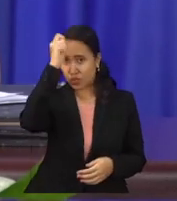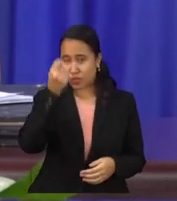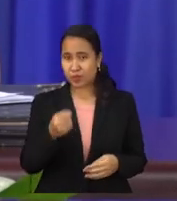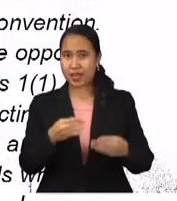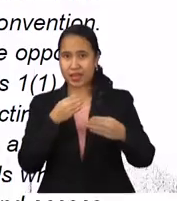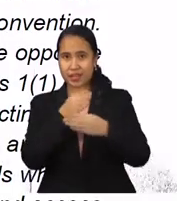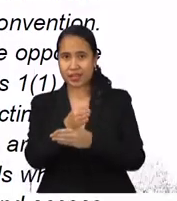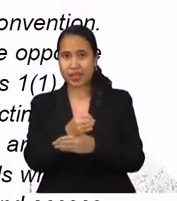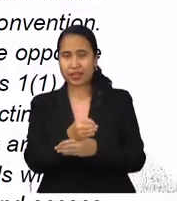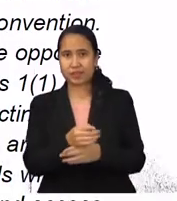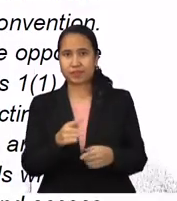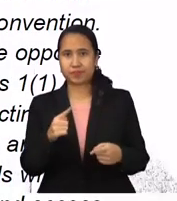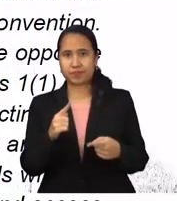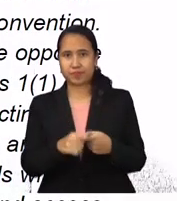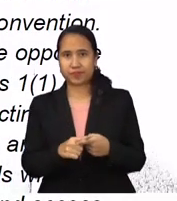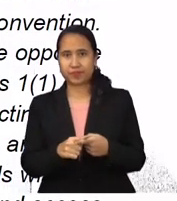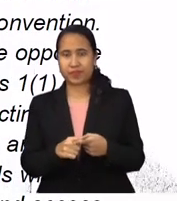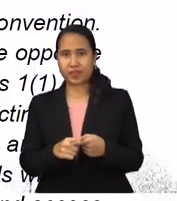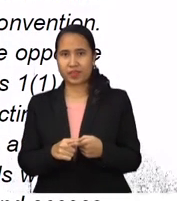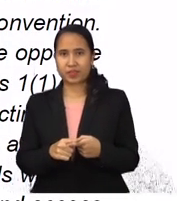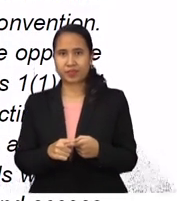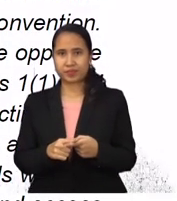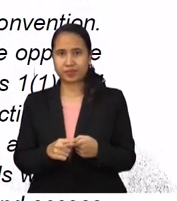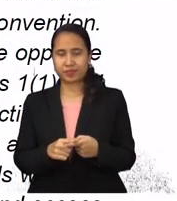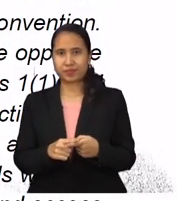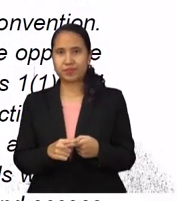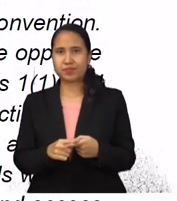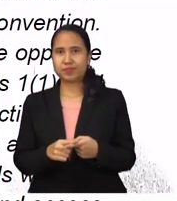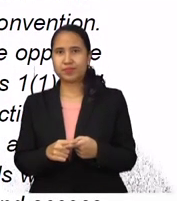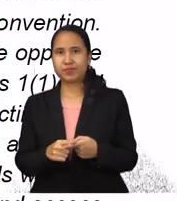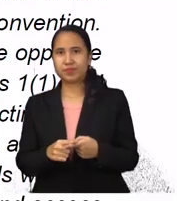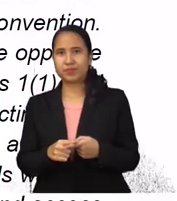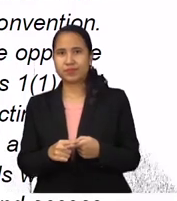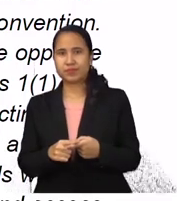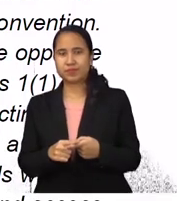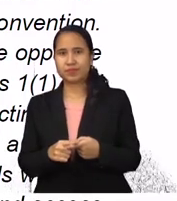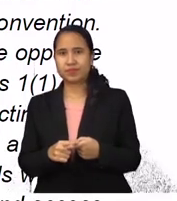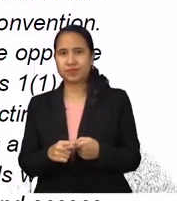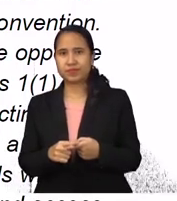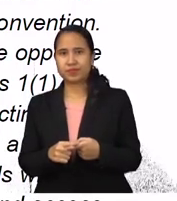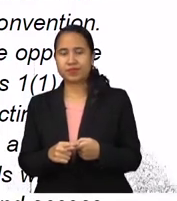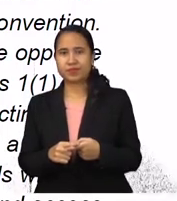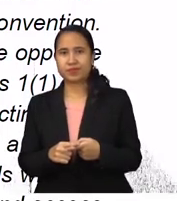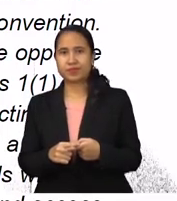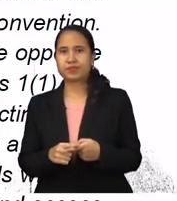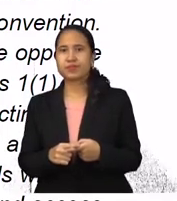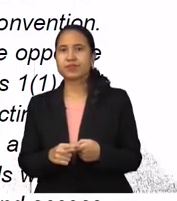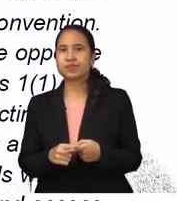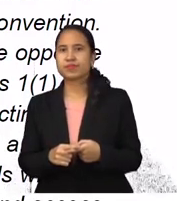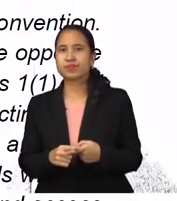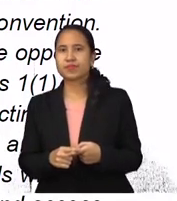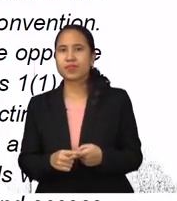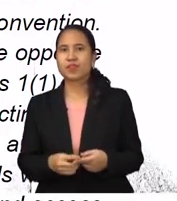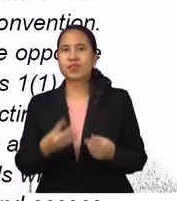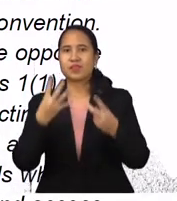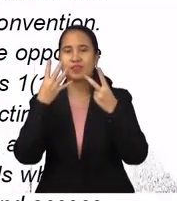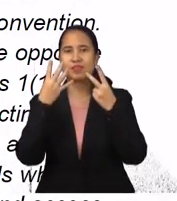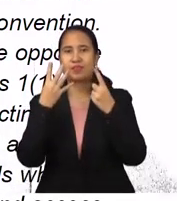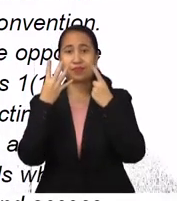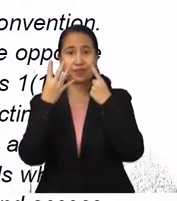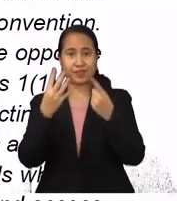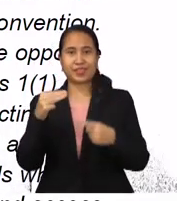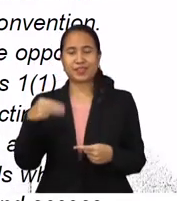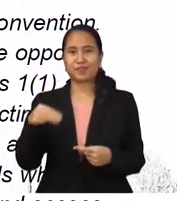and freedoms set forth in the Convention. In the zaak Barrios Altos versus Peru van 14 maart